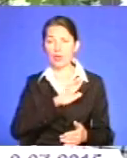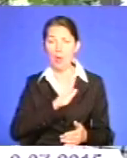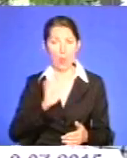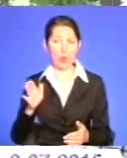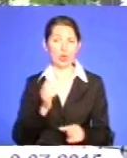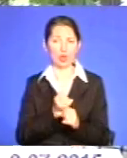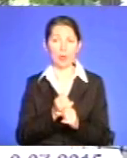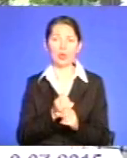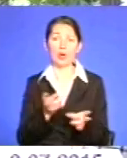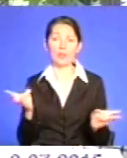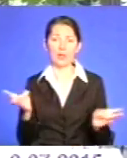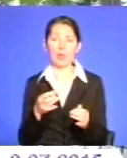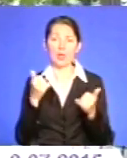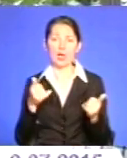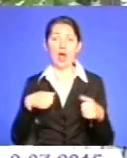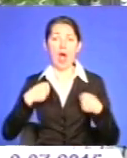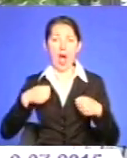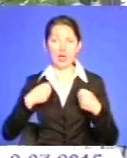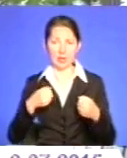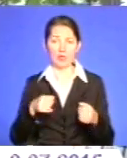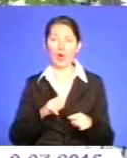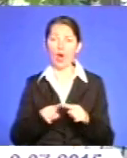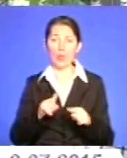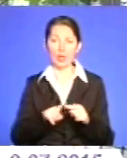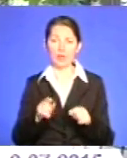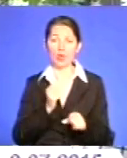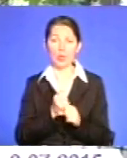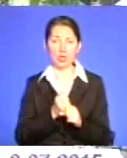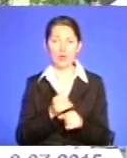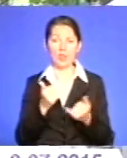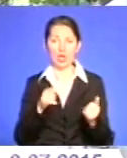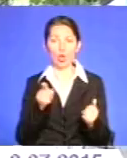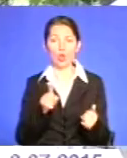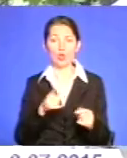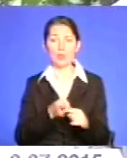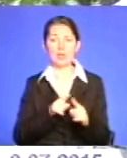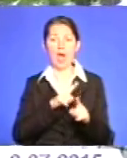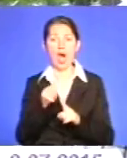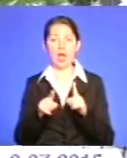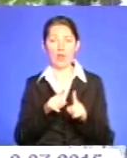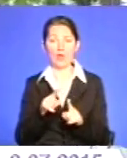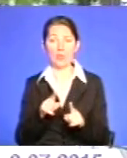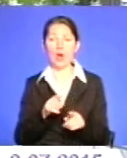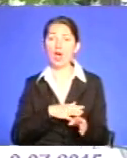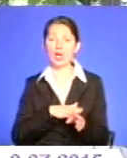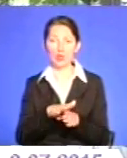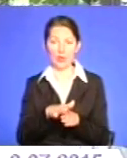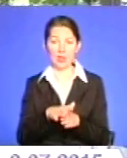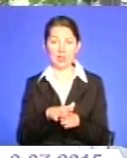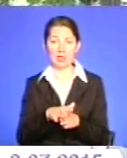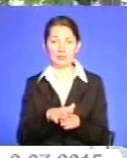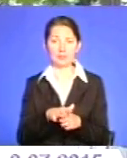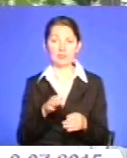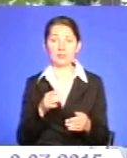повинні зараз дуже активно і оперативно працювати для того, щоб ця реформа реалізувалася.